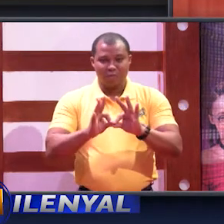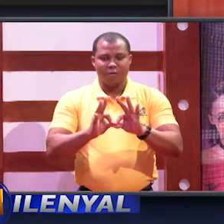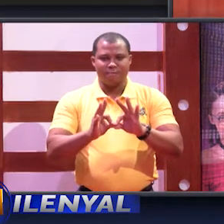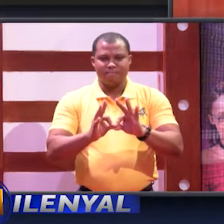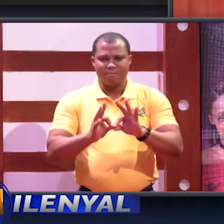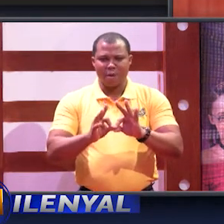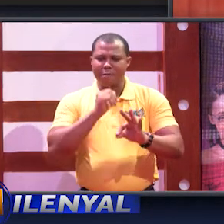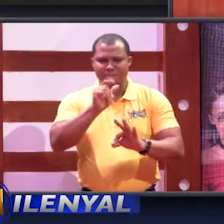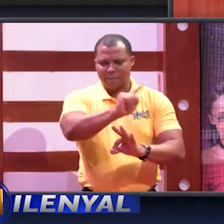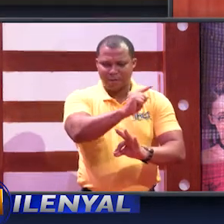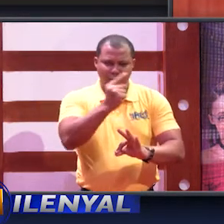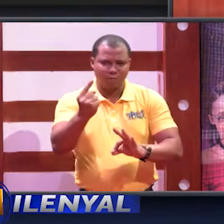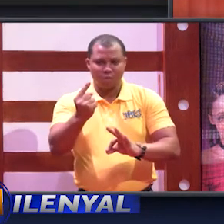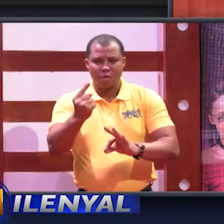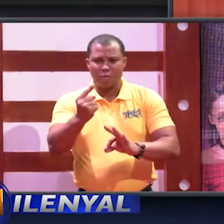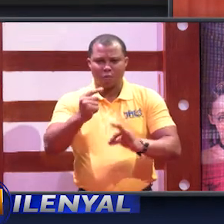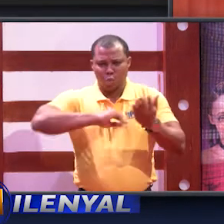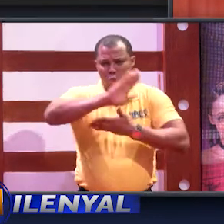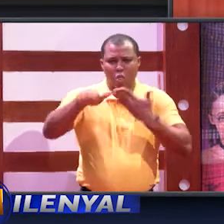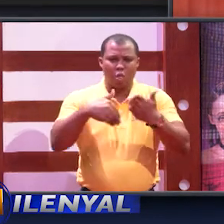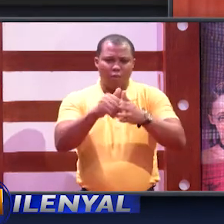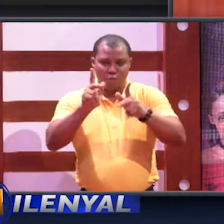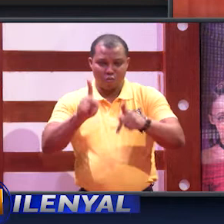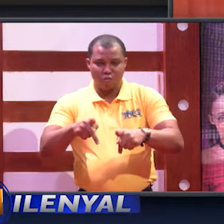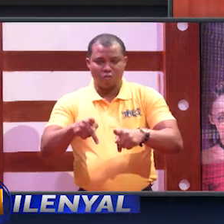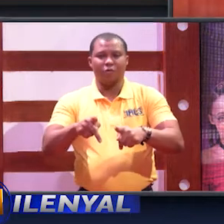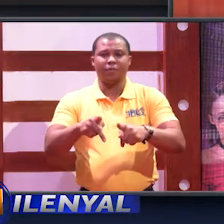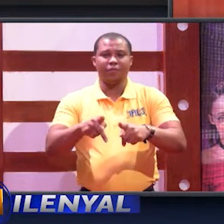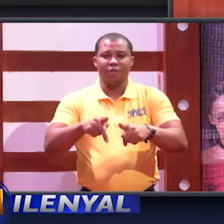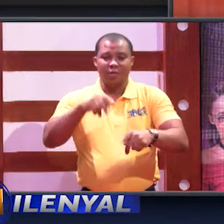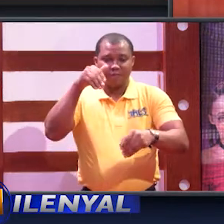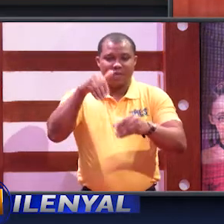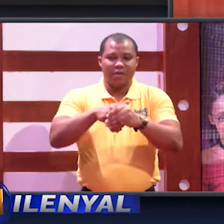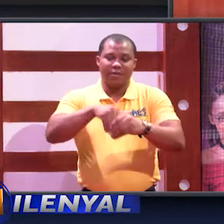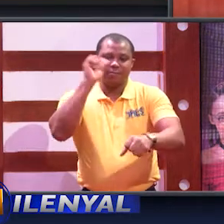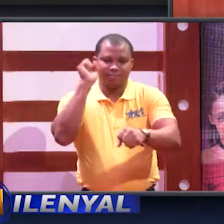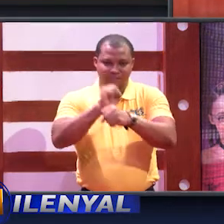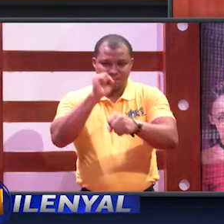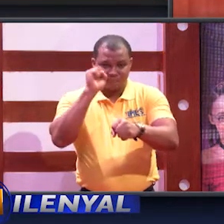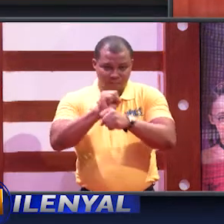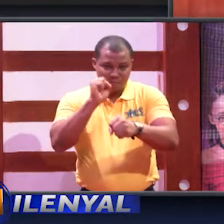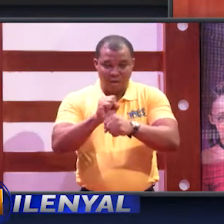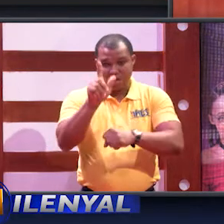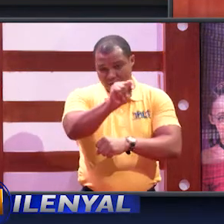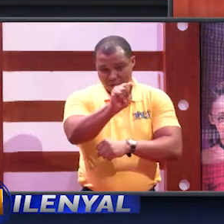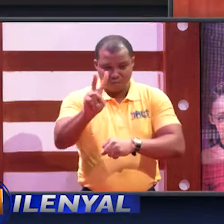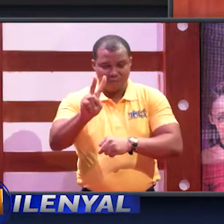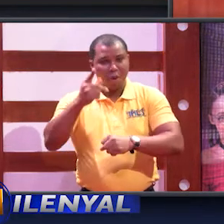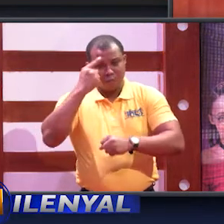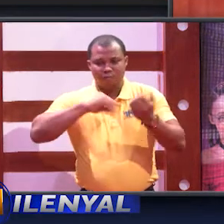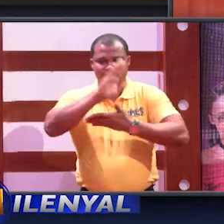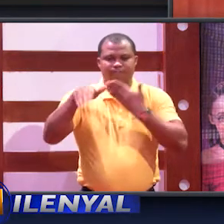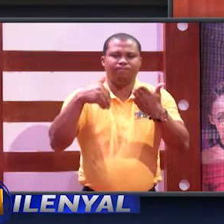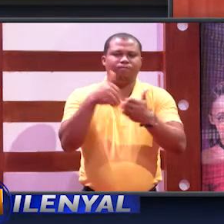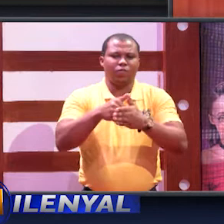seulement pour tout le monde en fait pour même en particulier qui dans domaine télé qui dans question communication mais pour tout le monde en général langue